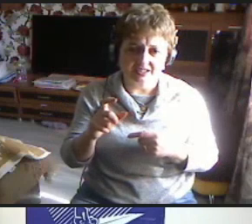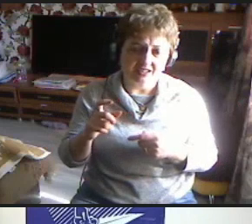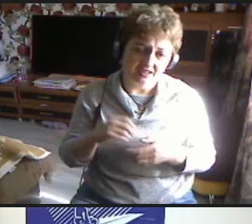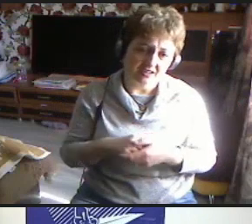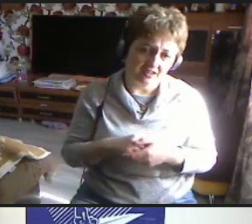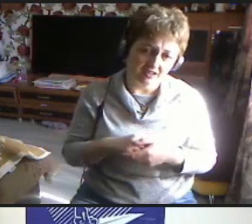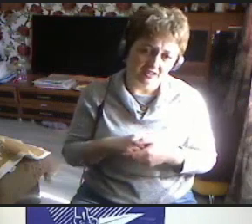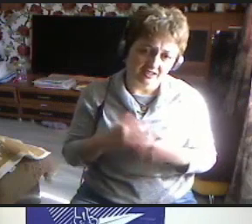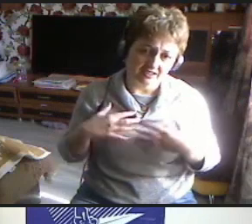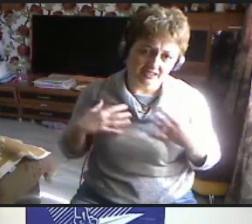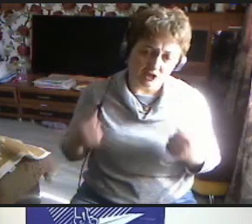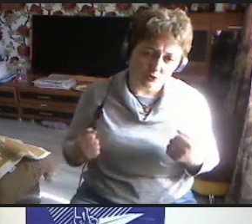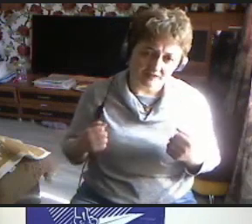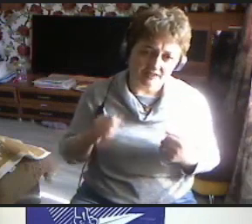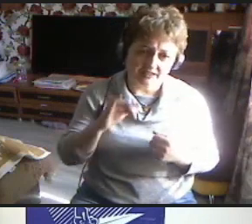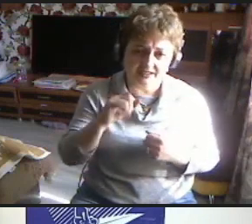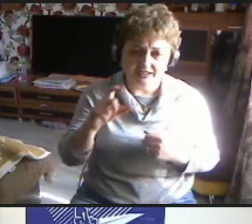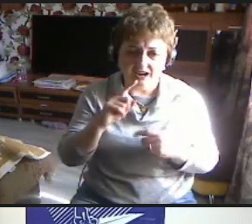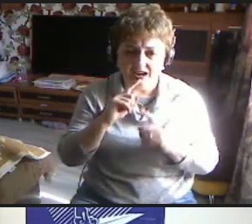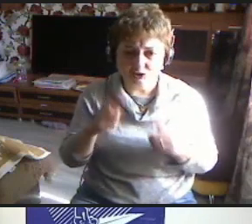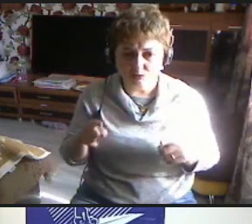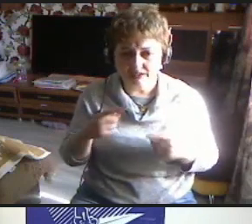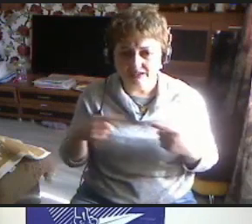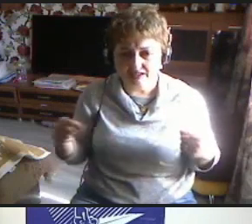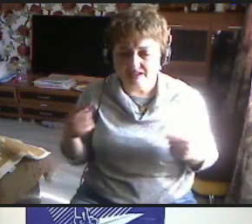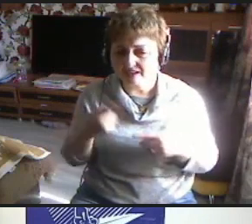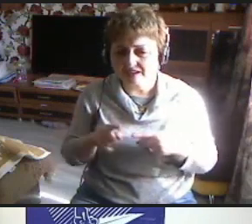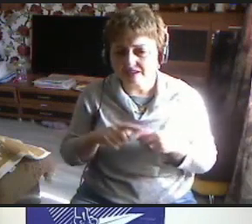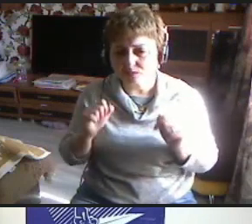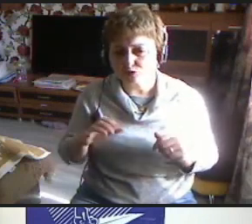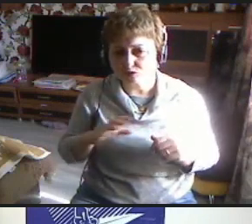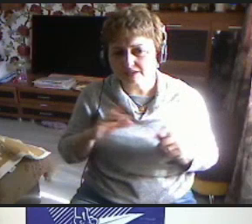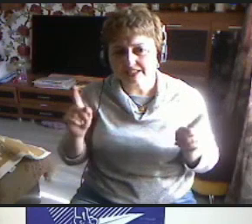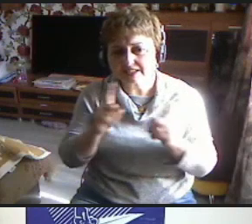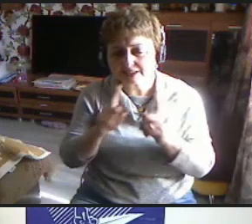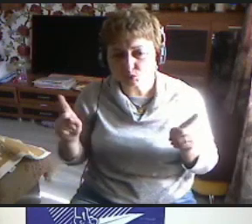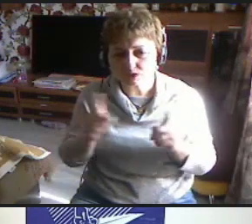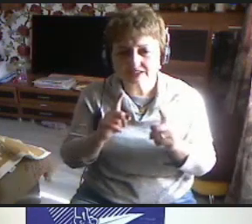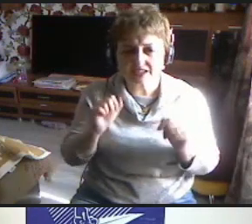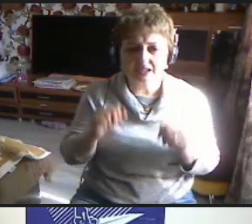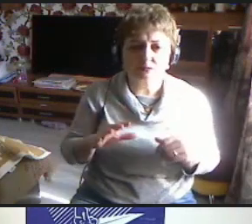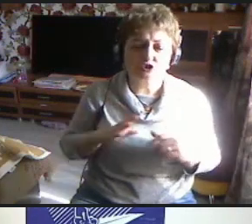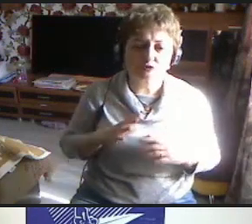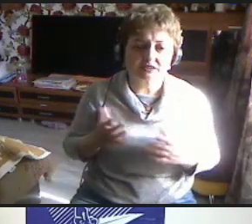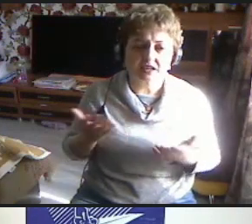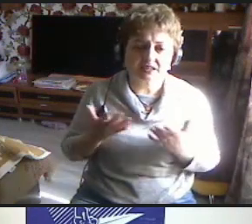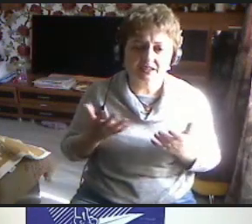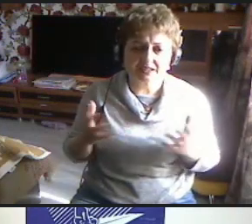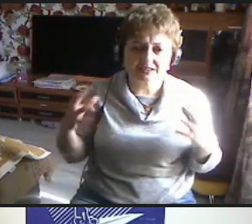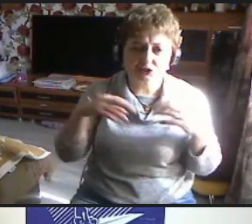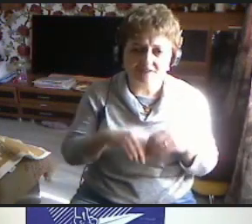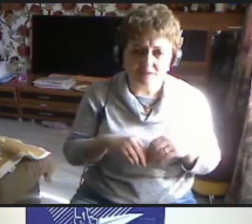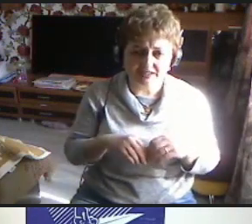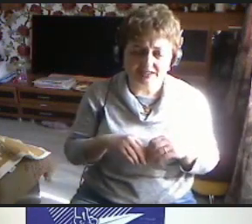здоровья, их особенностей и так далее. То есть это могут быть экскурсии, это могут быть какие-то совместные, я не